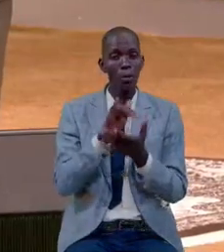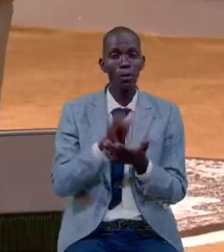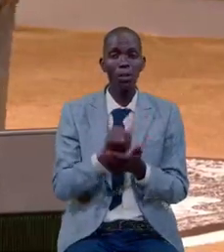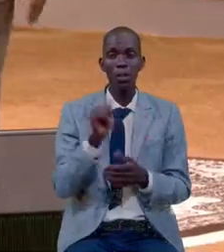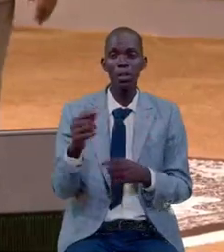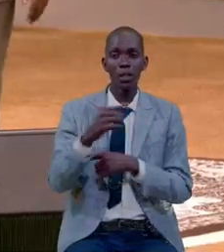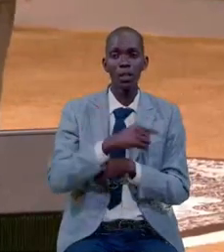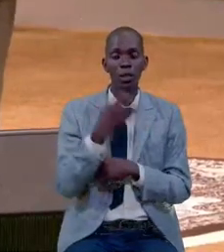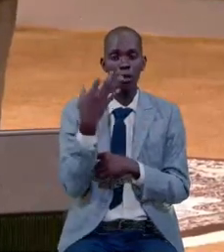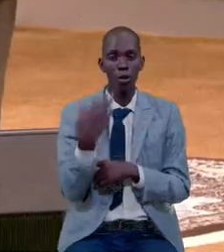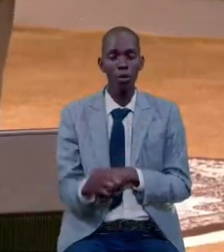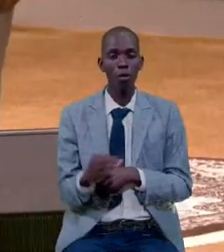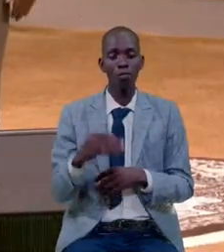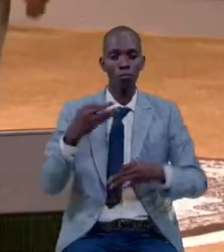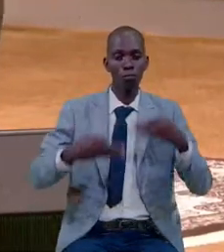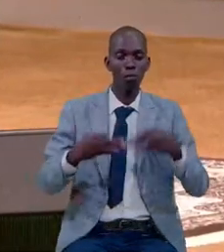le jour